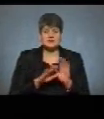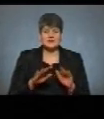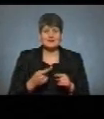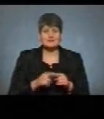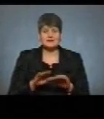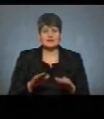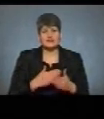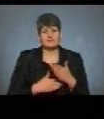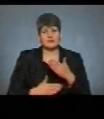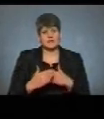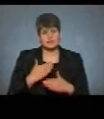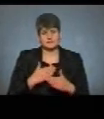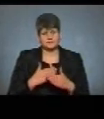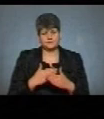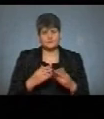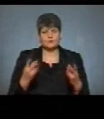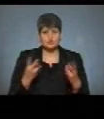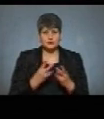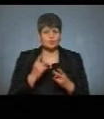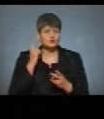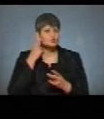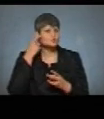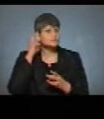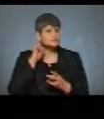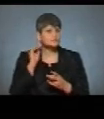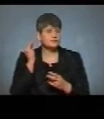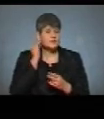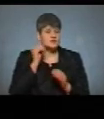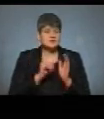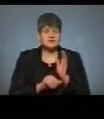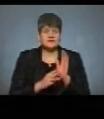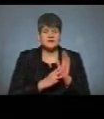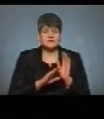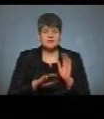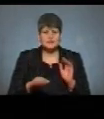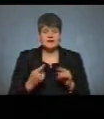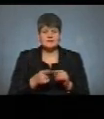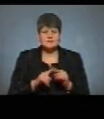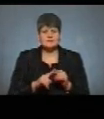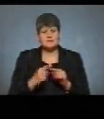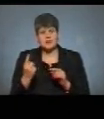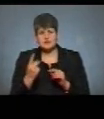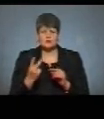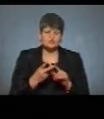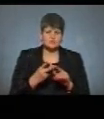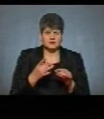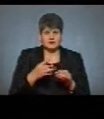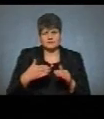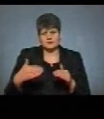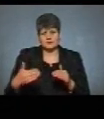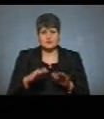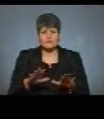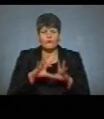діти-інваліди. Потребує зараз слухопротезування 68 дітей, це з них і первинні та вторинні діти. Всього імплантовано